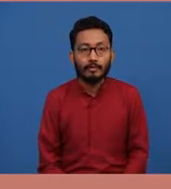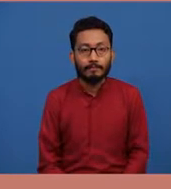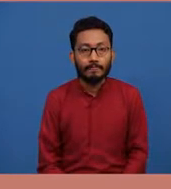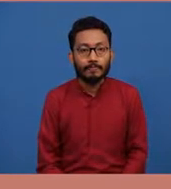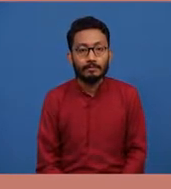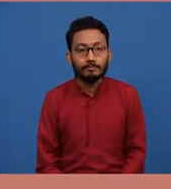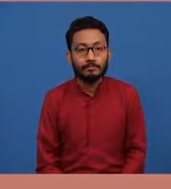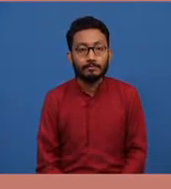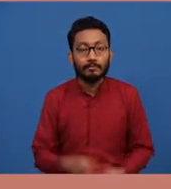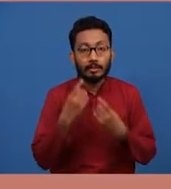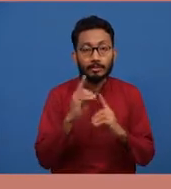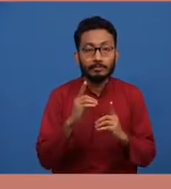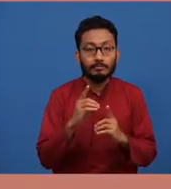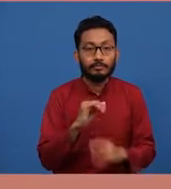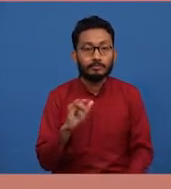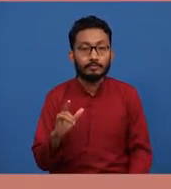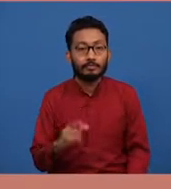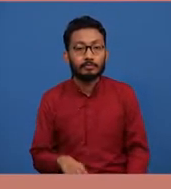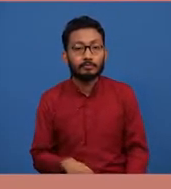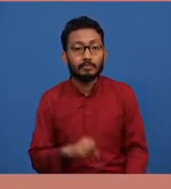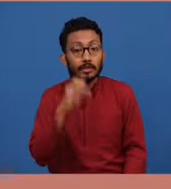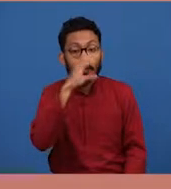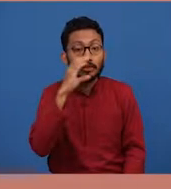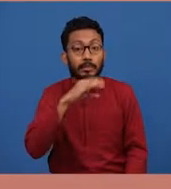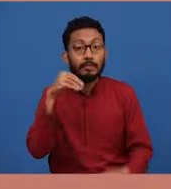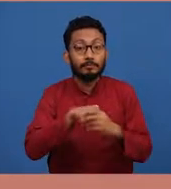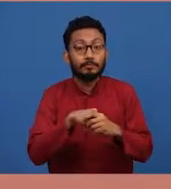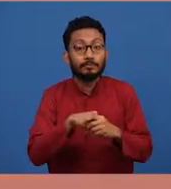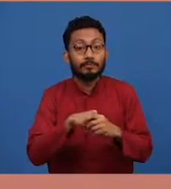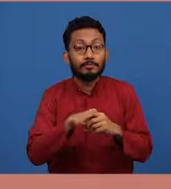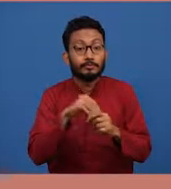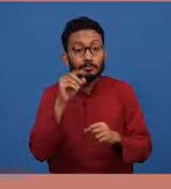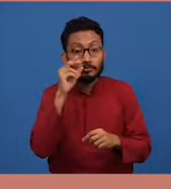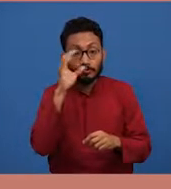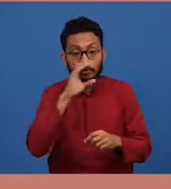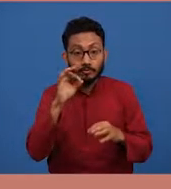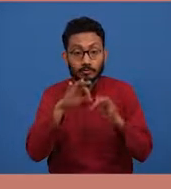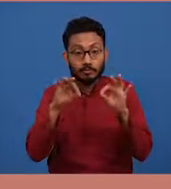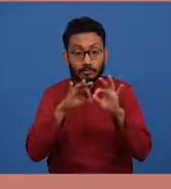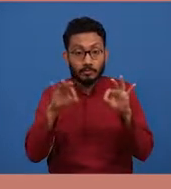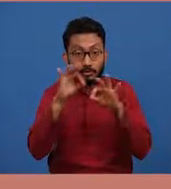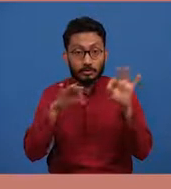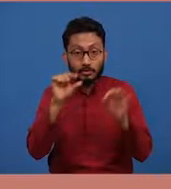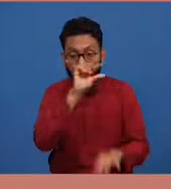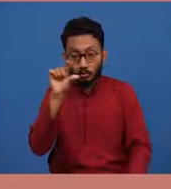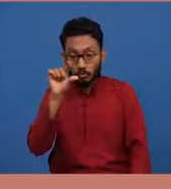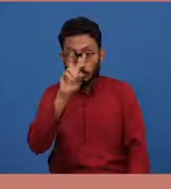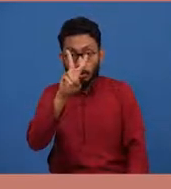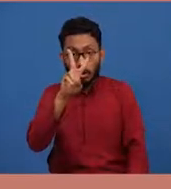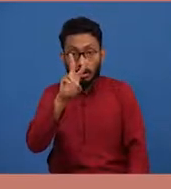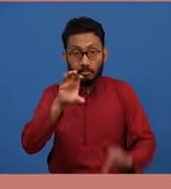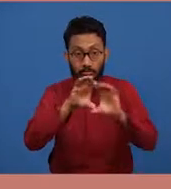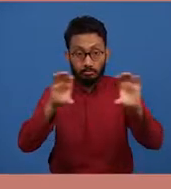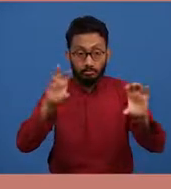Jawapannya, kamu boleh cari pada perenggan yang kedua. Cikgu beri kamu